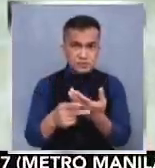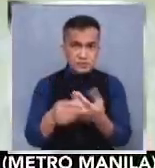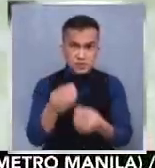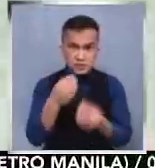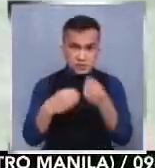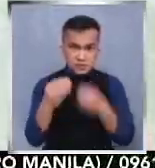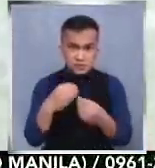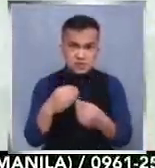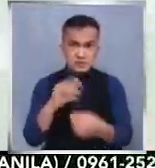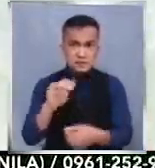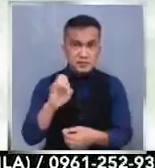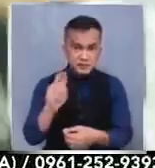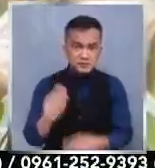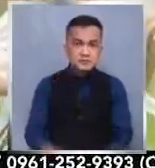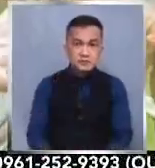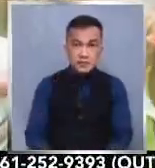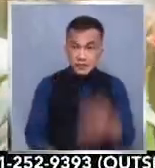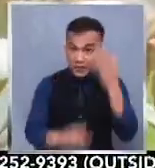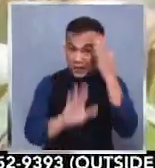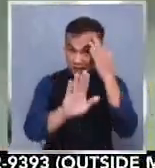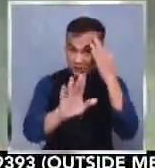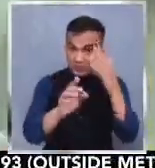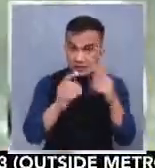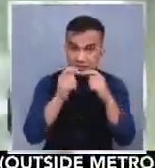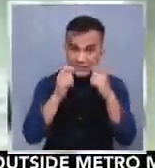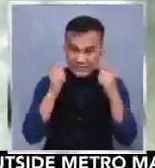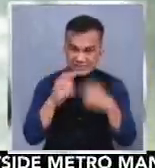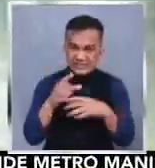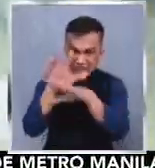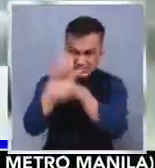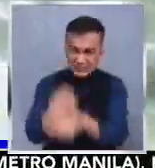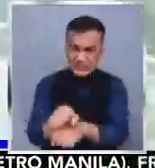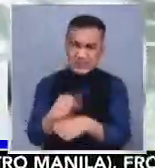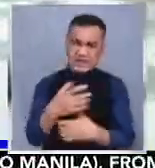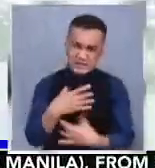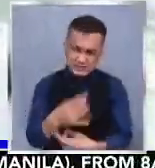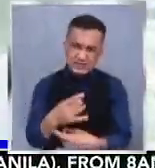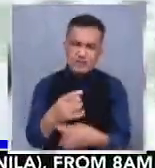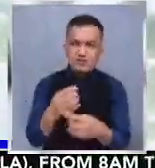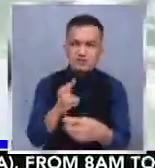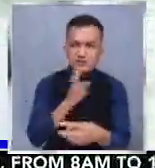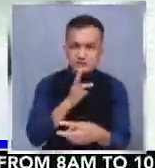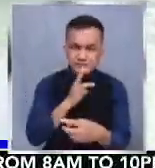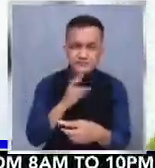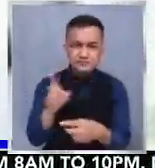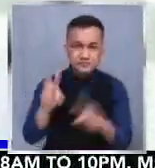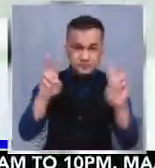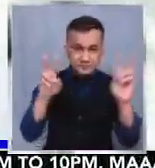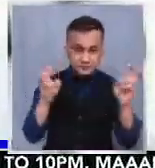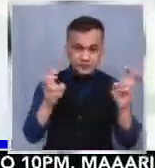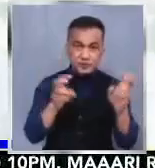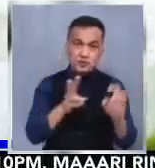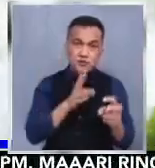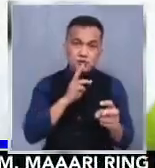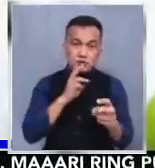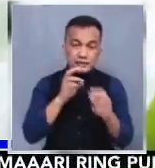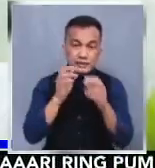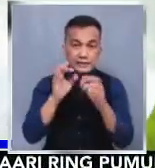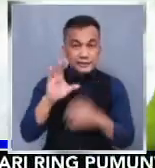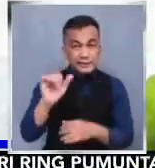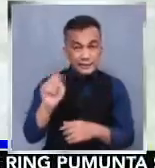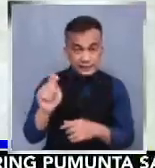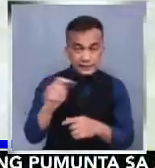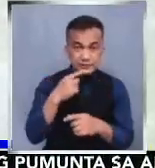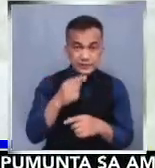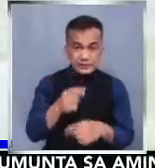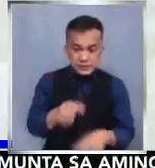Alam niyo ba na mga tigre ay sobrang hilig sa tubig? Tawag sa kanila actually ay water cat. Alam niyo ba na ang ihi ng